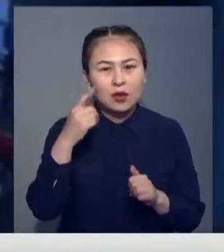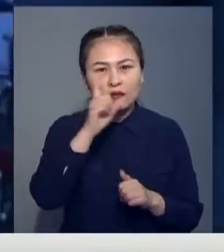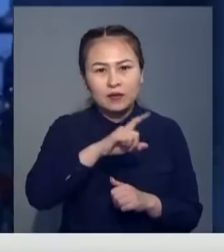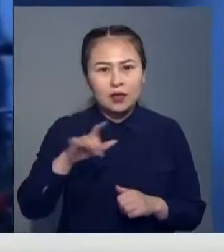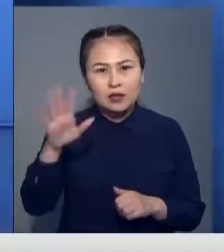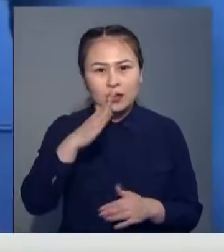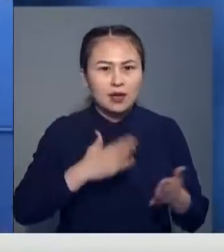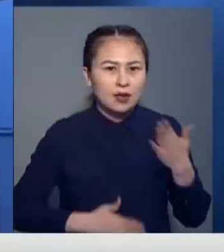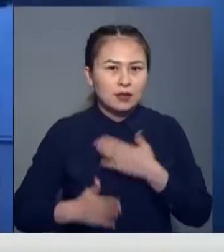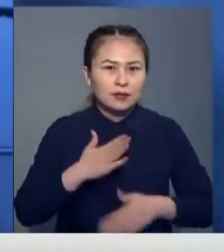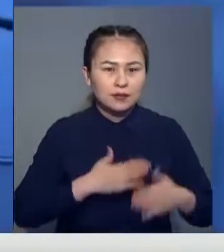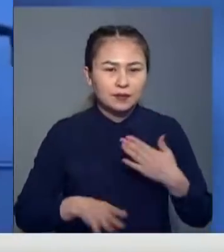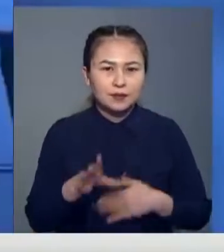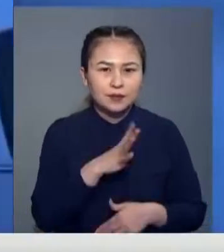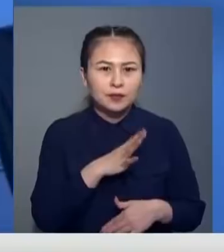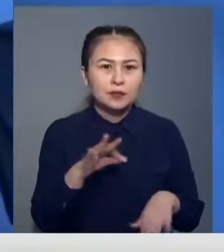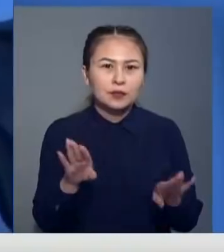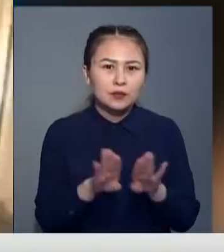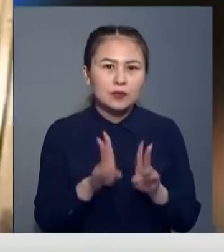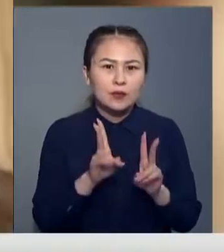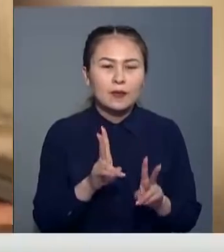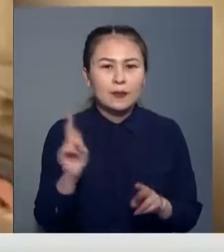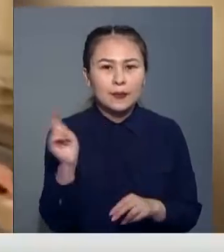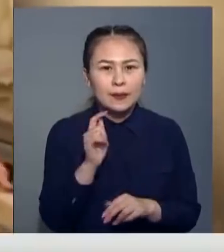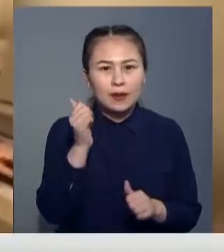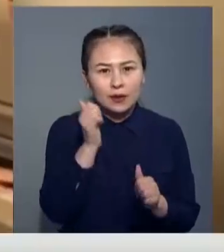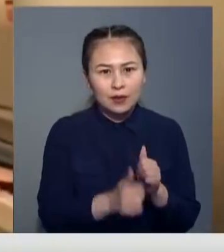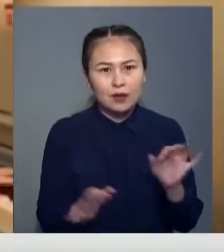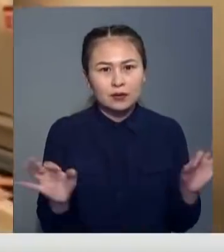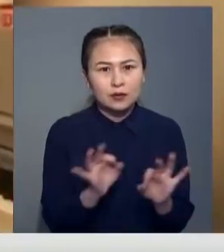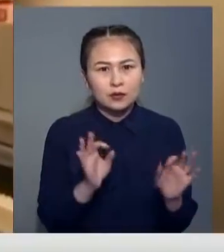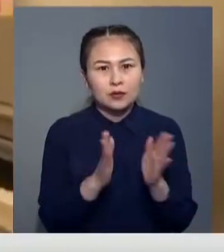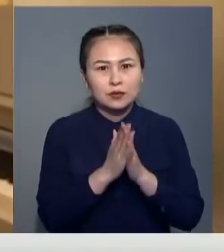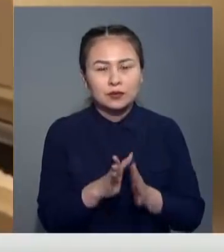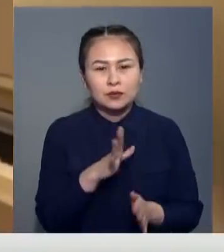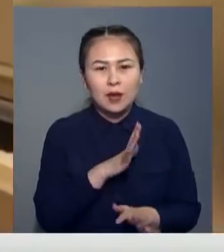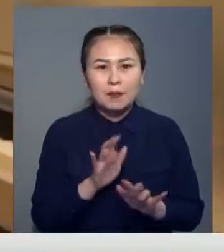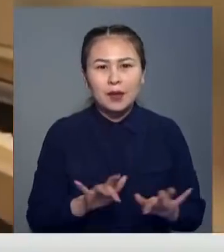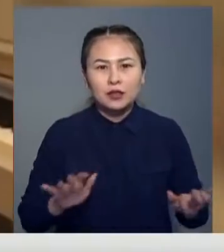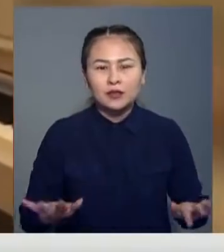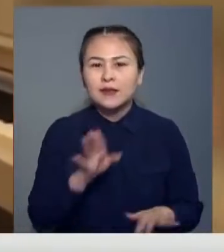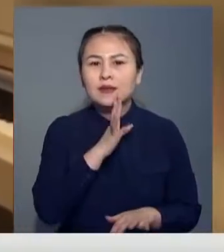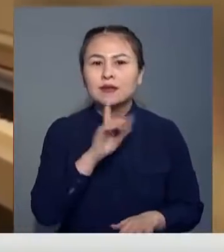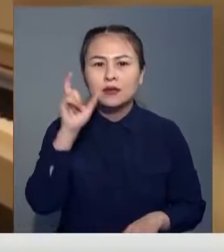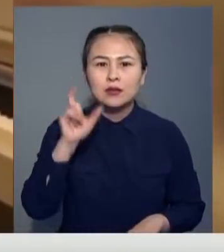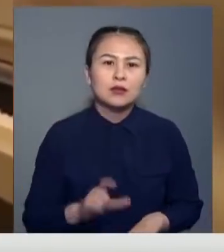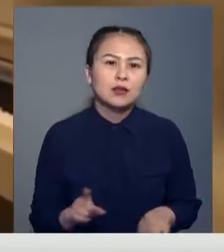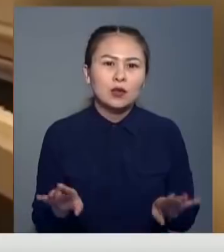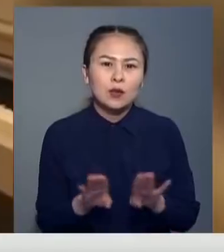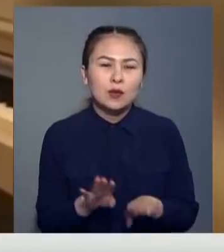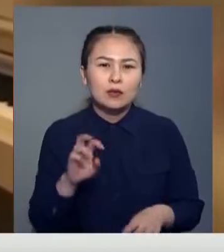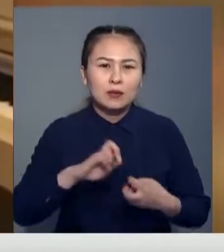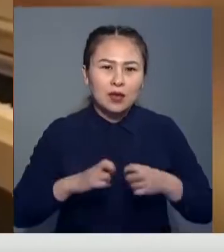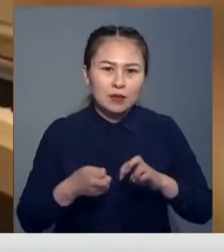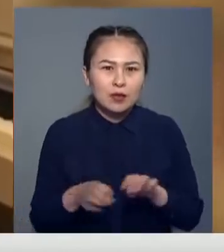жерлесімізге адамдар зор ризашылықтарын білдірді. Тіпті одан жексенбі сайын концерт қоюды өтінді. Пианиношы қыз осылайша қиын